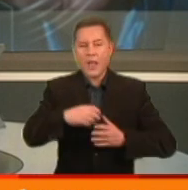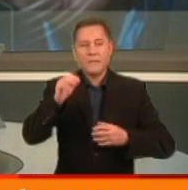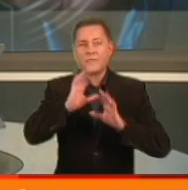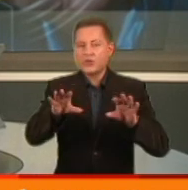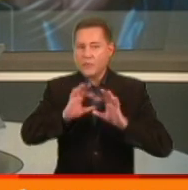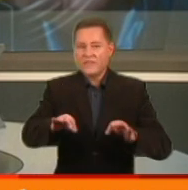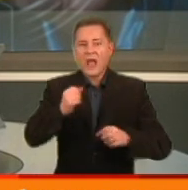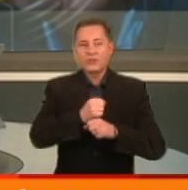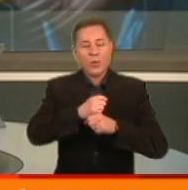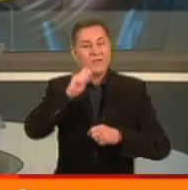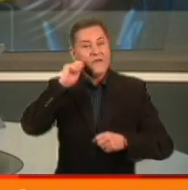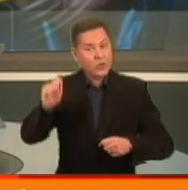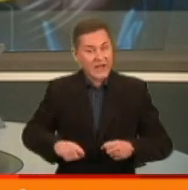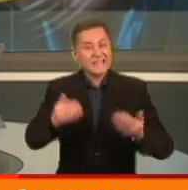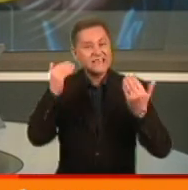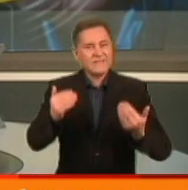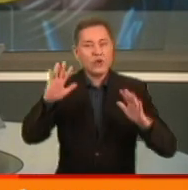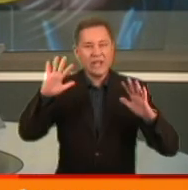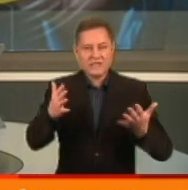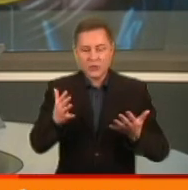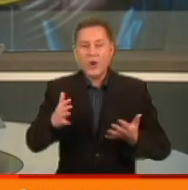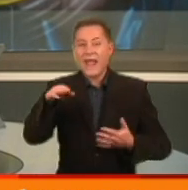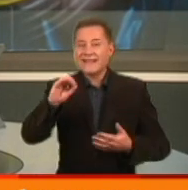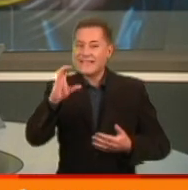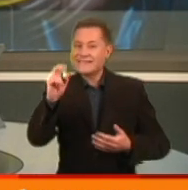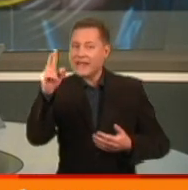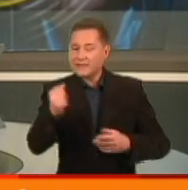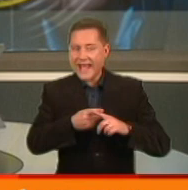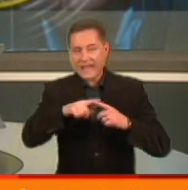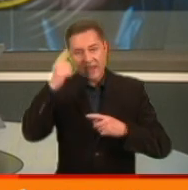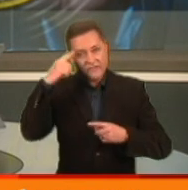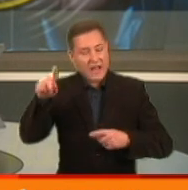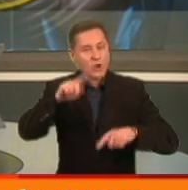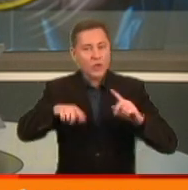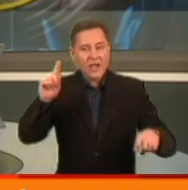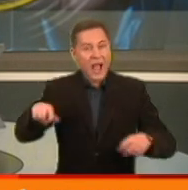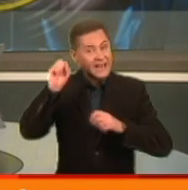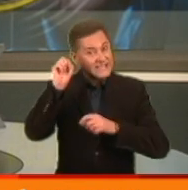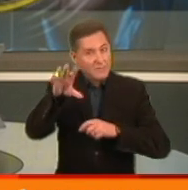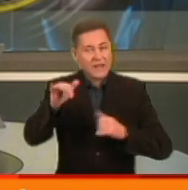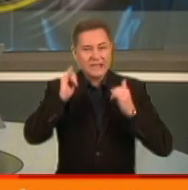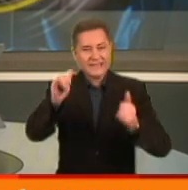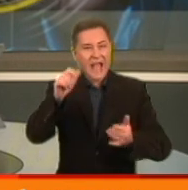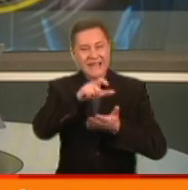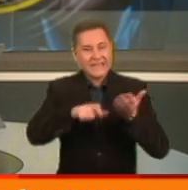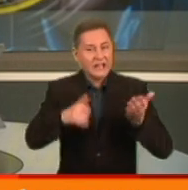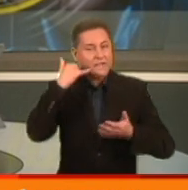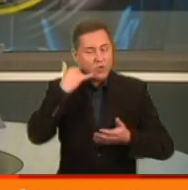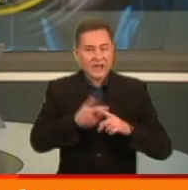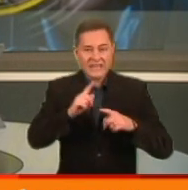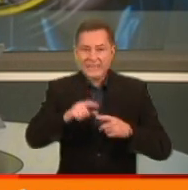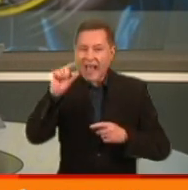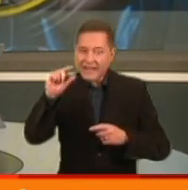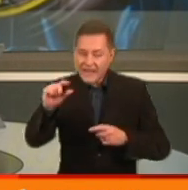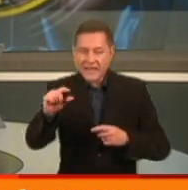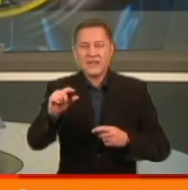зроблені в Україні. І сьогодні історія про Влада Тесленка, який вигадав унікальний спалах для телефона. Ця крихітна річ уже